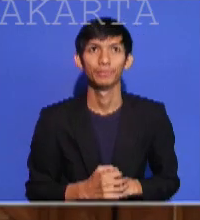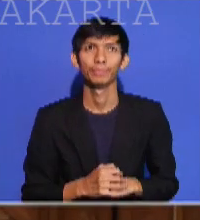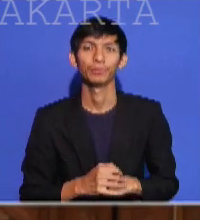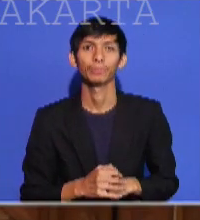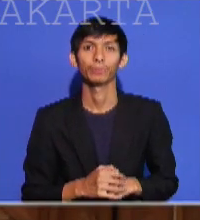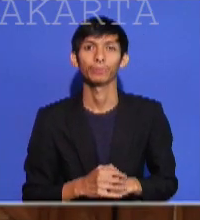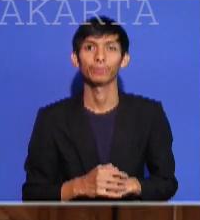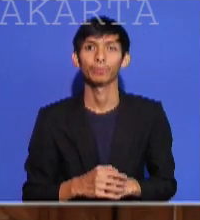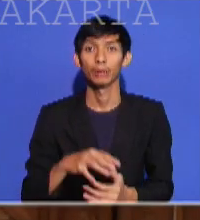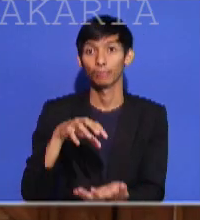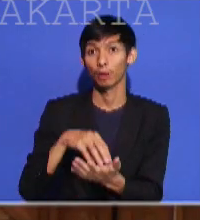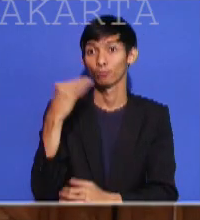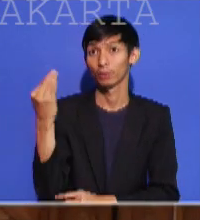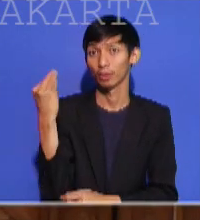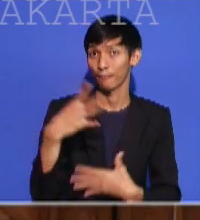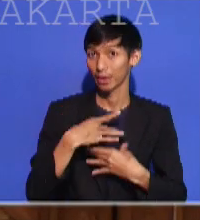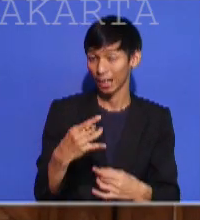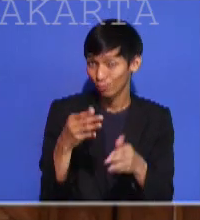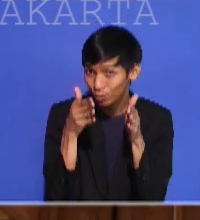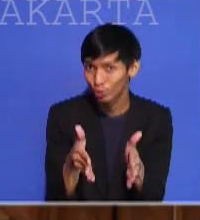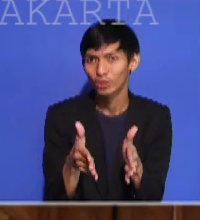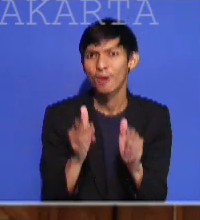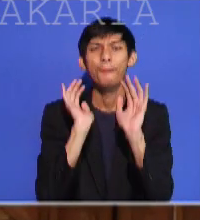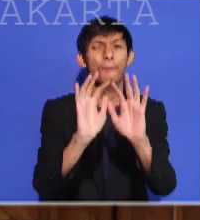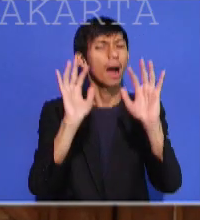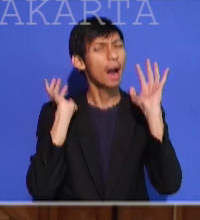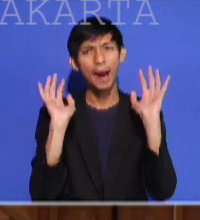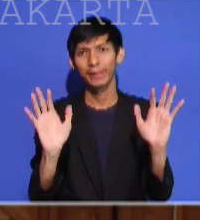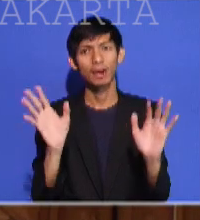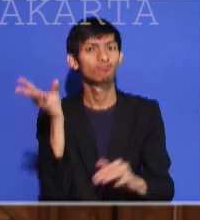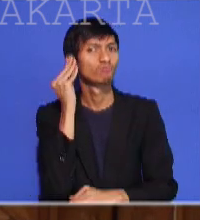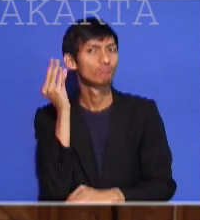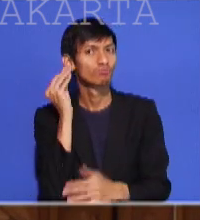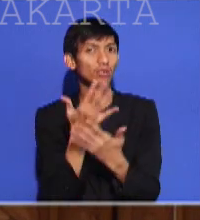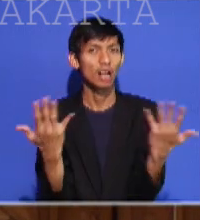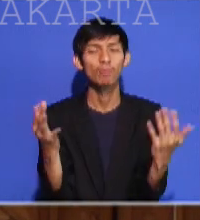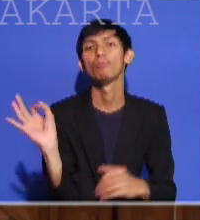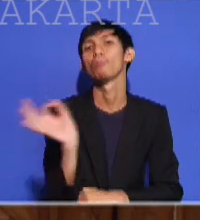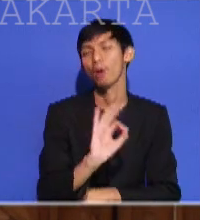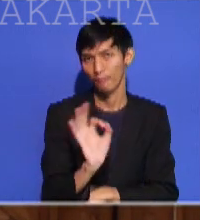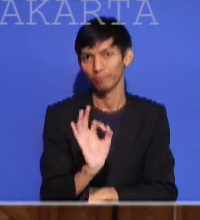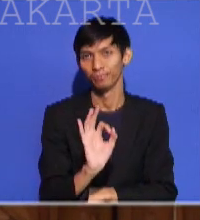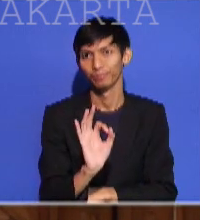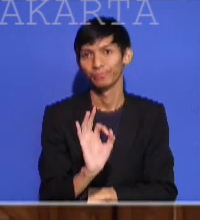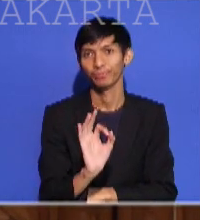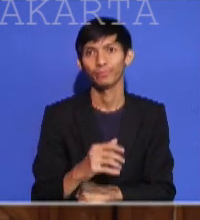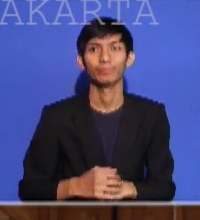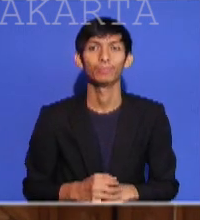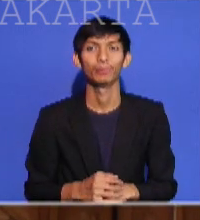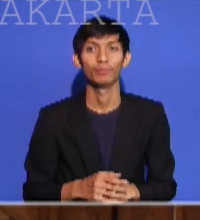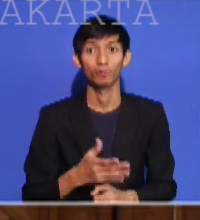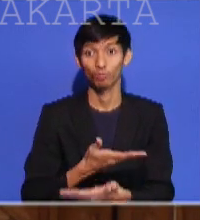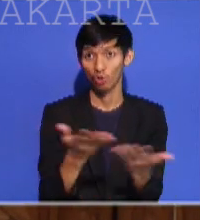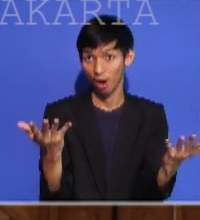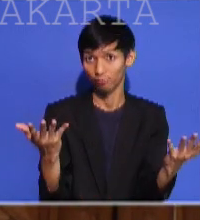Papan wisata minat khusus mekaten pancen dereng kathah kapireng dening para warga masyarakat umum. Ananging menawi panjenengan